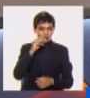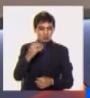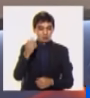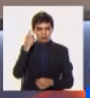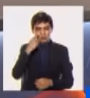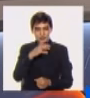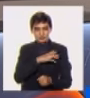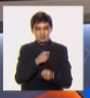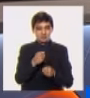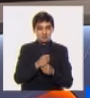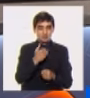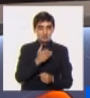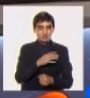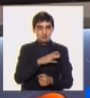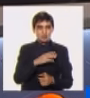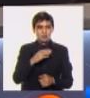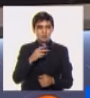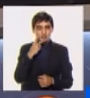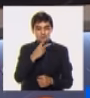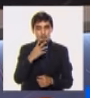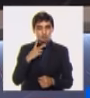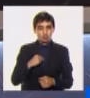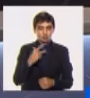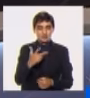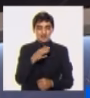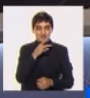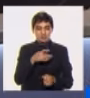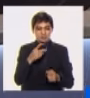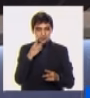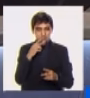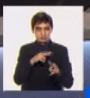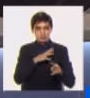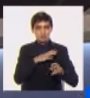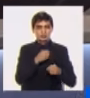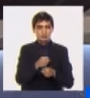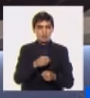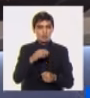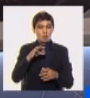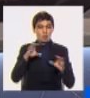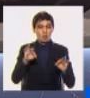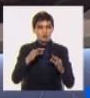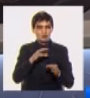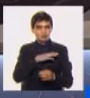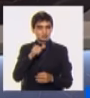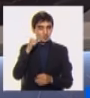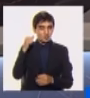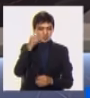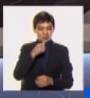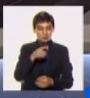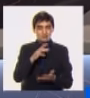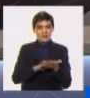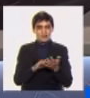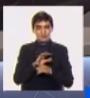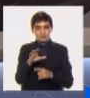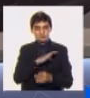алкогольного опьянения избил ее на глазах у трехлетней дочери это произошло осенью прошлого года женщина сразу же написала заявление но